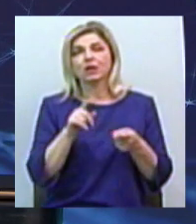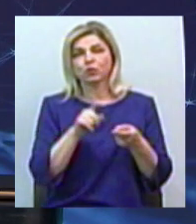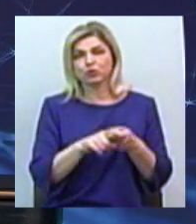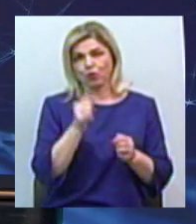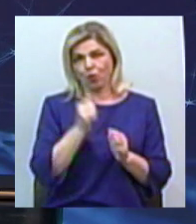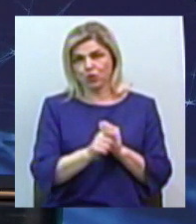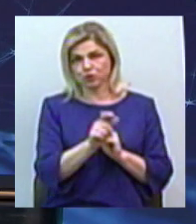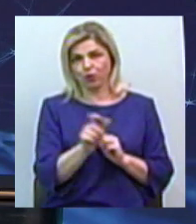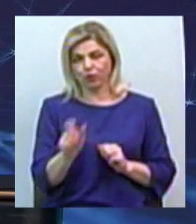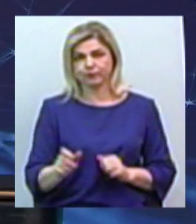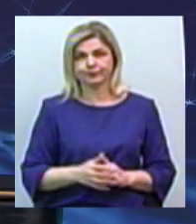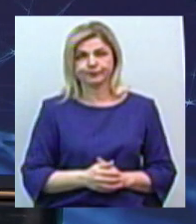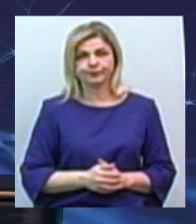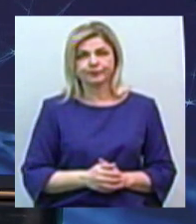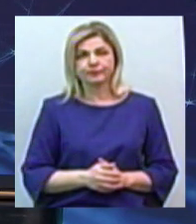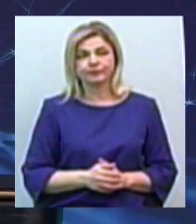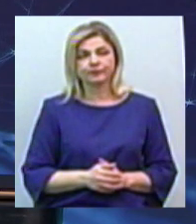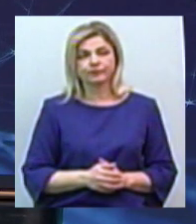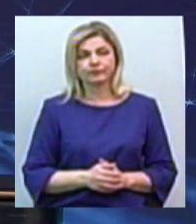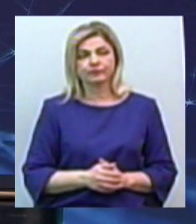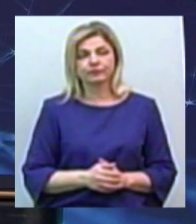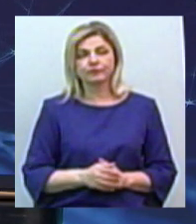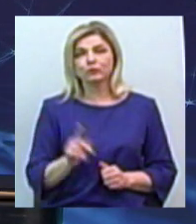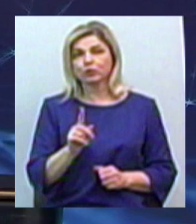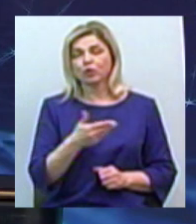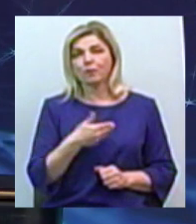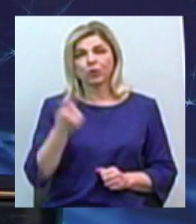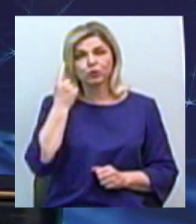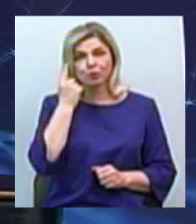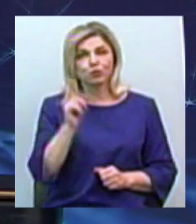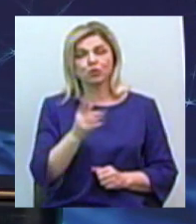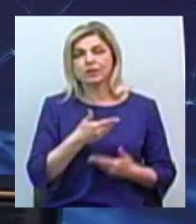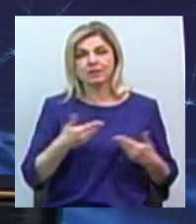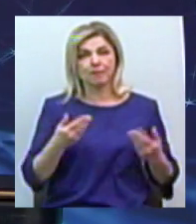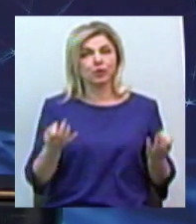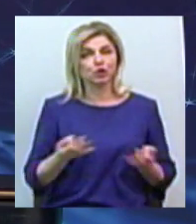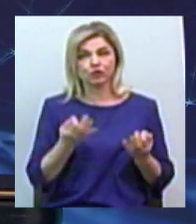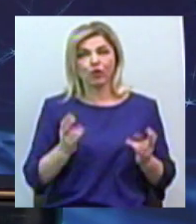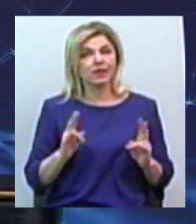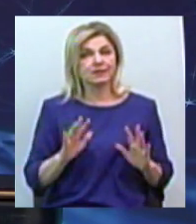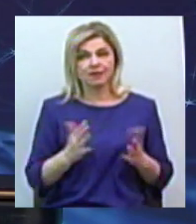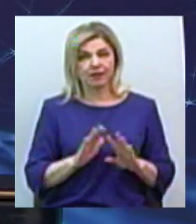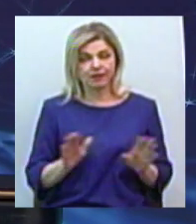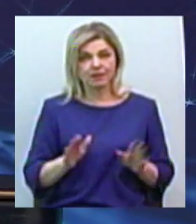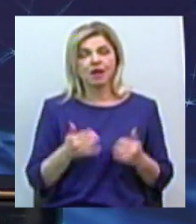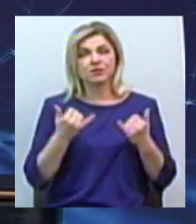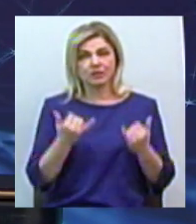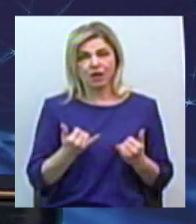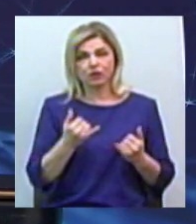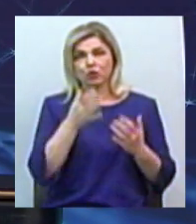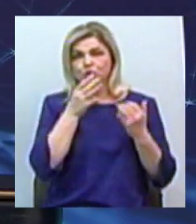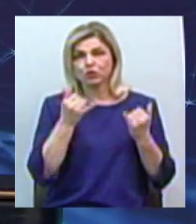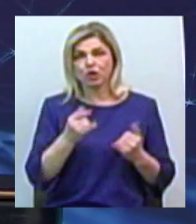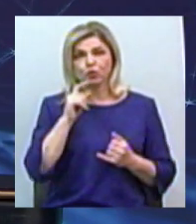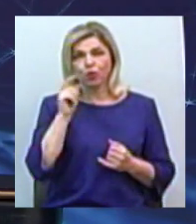кожного. Що те, що ми думаємо, що з нами нічого не станеться, зараз сучасна